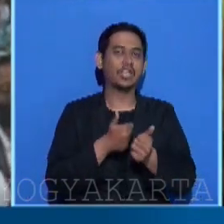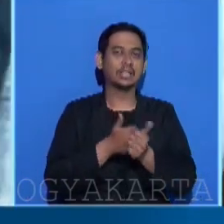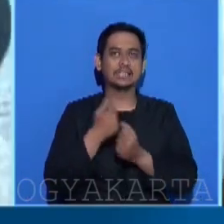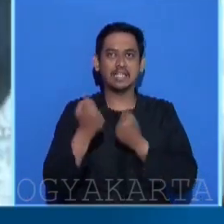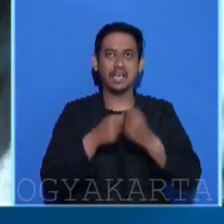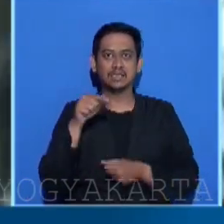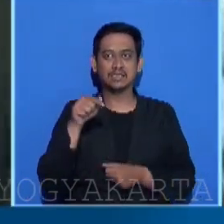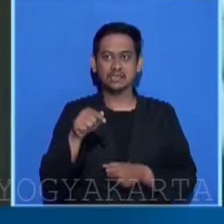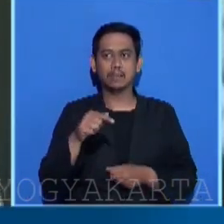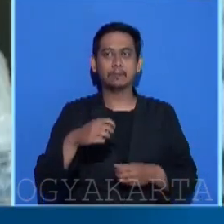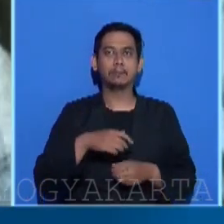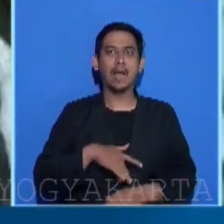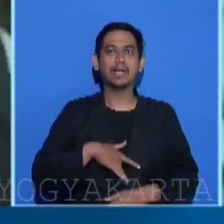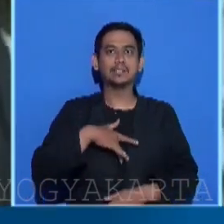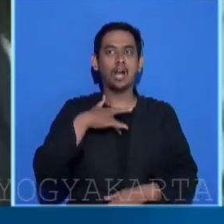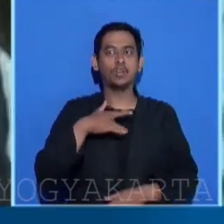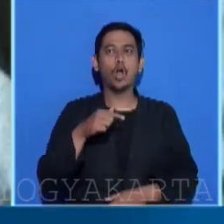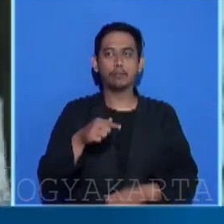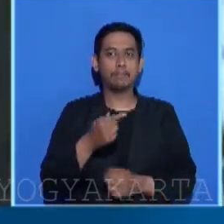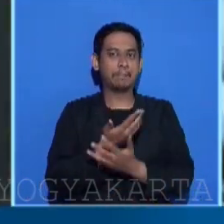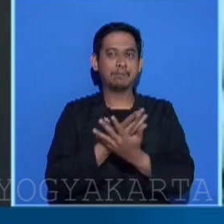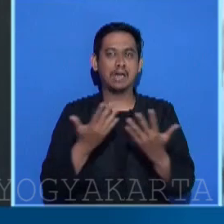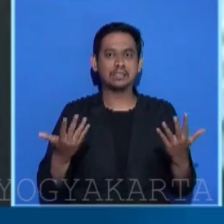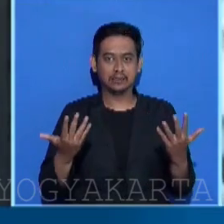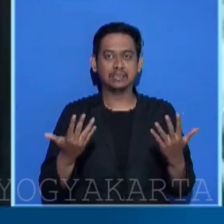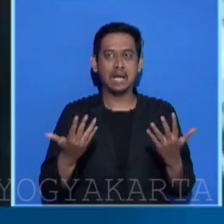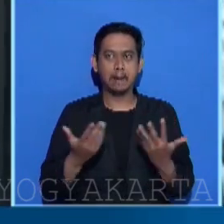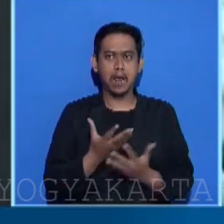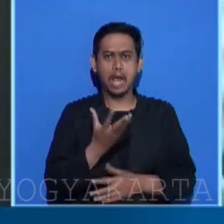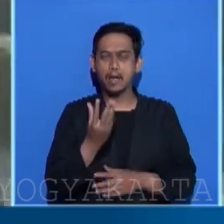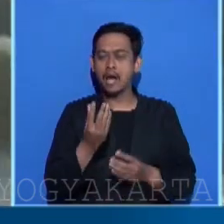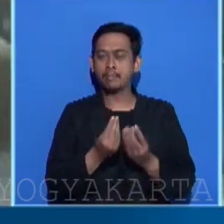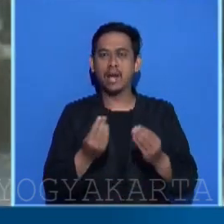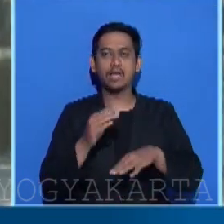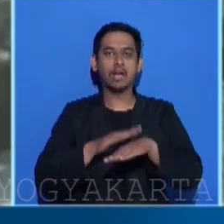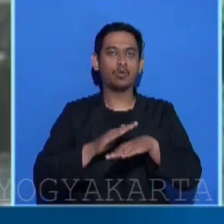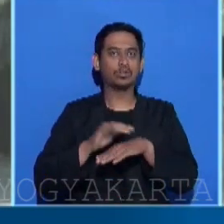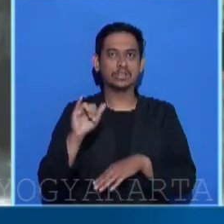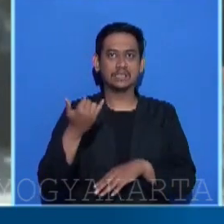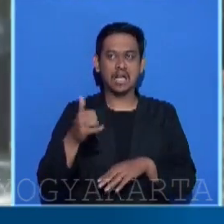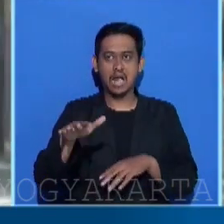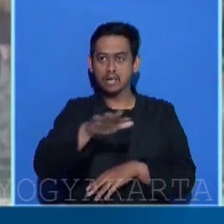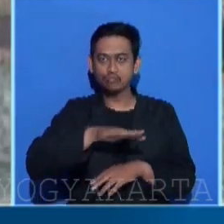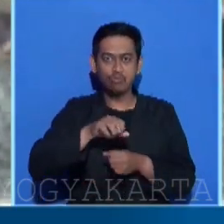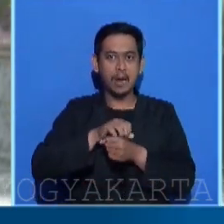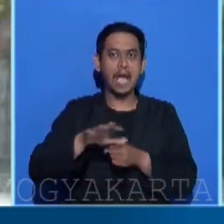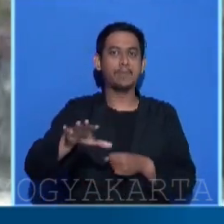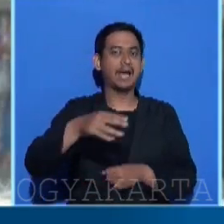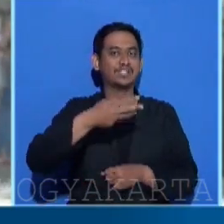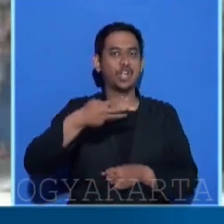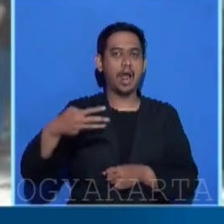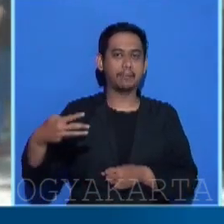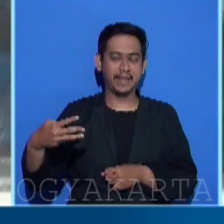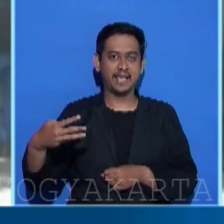serta warga di sekitar Taman Budaya Yogyakarta. Pasar Kangen Jogja kali ini telah dilakukan seleksi terhadap para